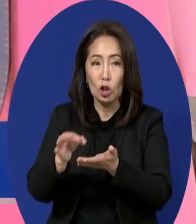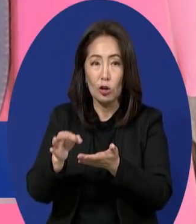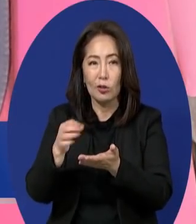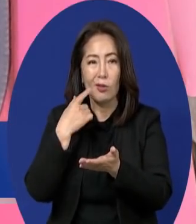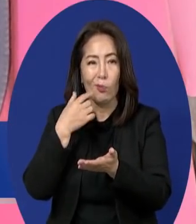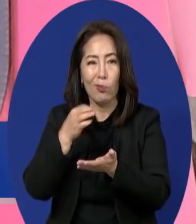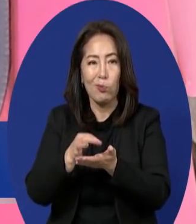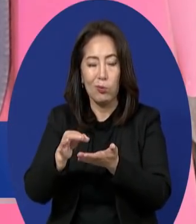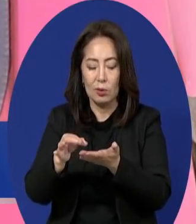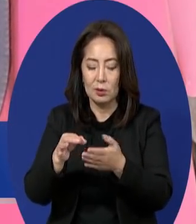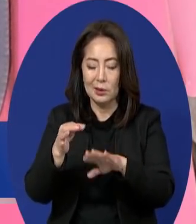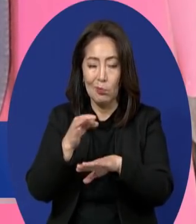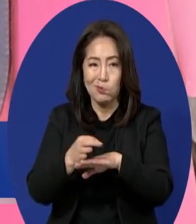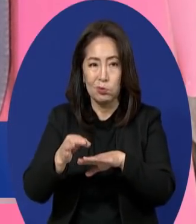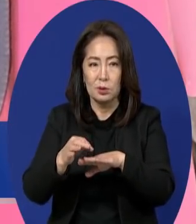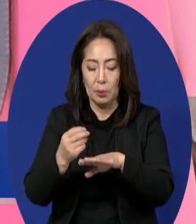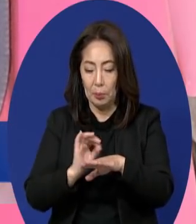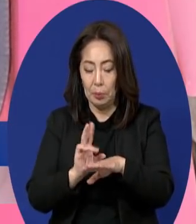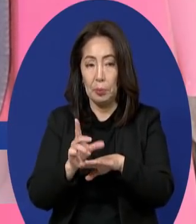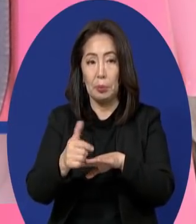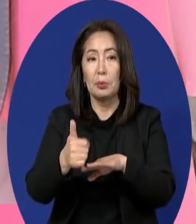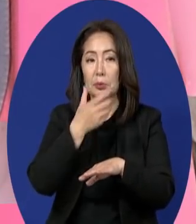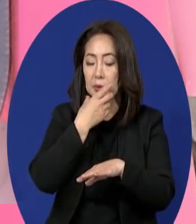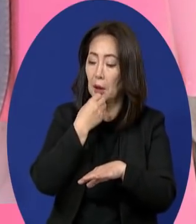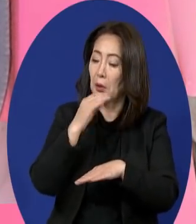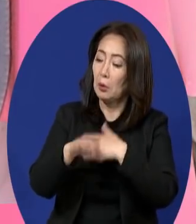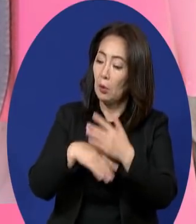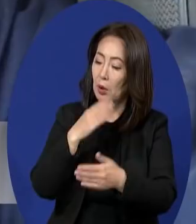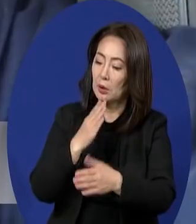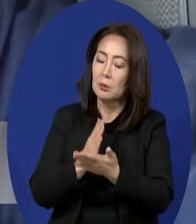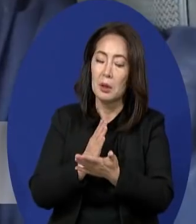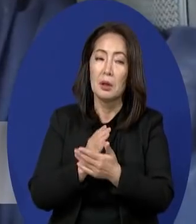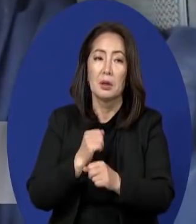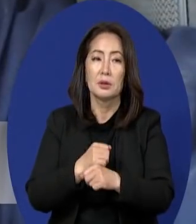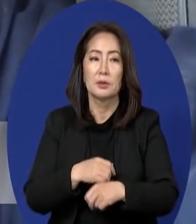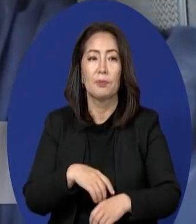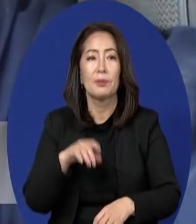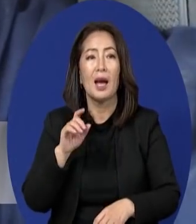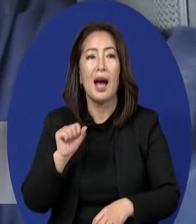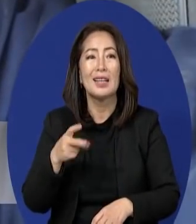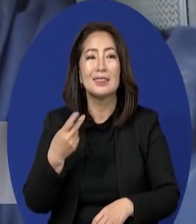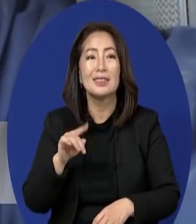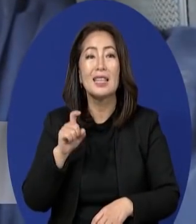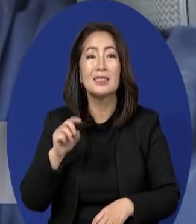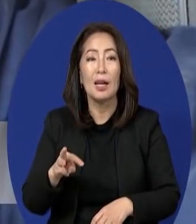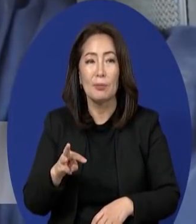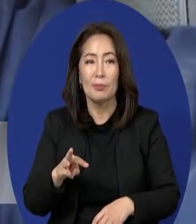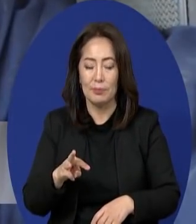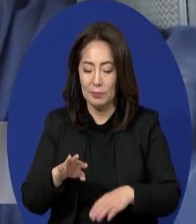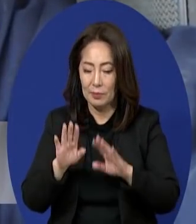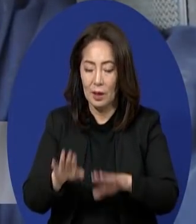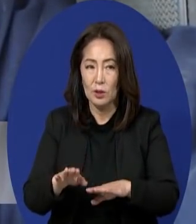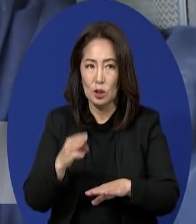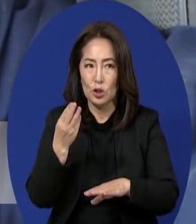ажил дээр нь сайхан ч өгч байгаа мөн. Сайхан ч болж. Энэ Алтай замынхаа ирээд харин яндалсан биш.